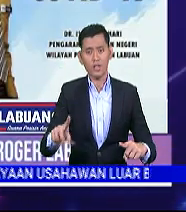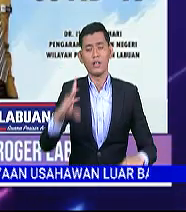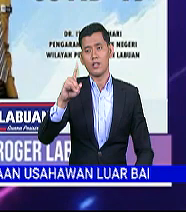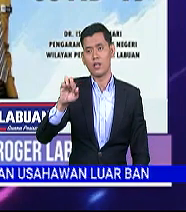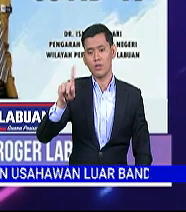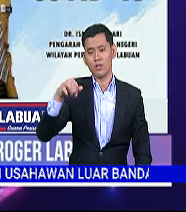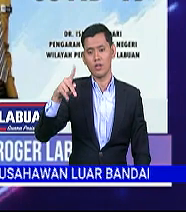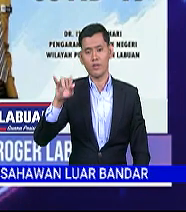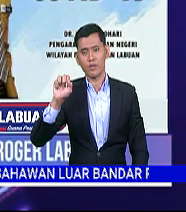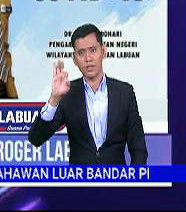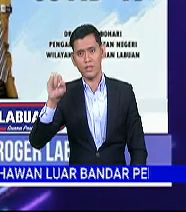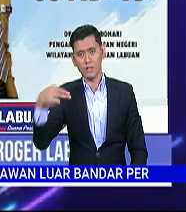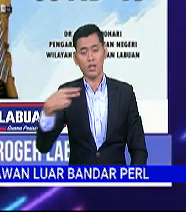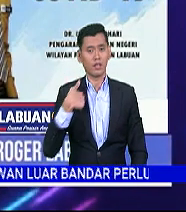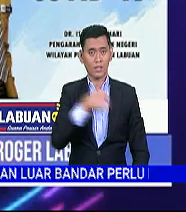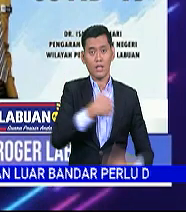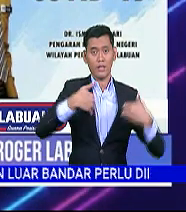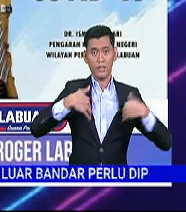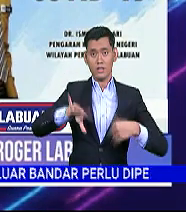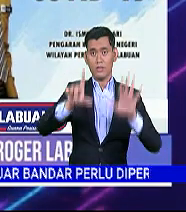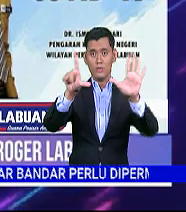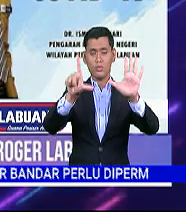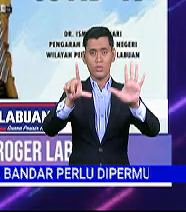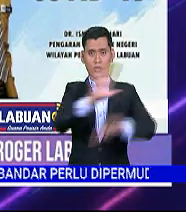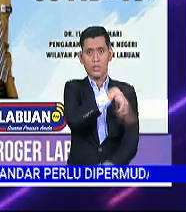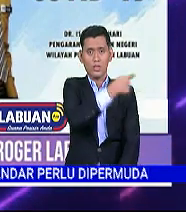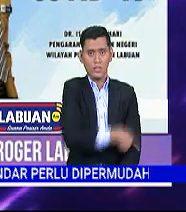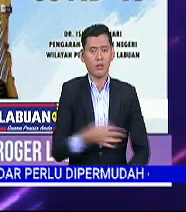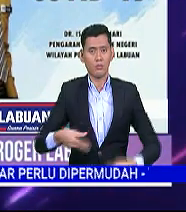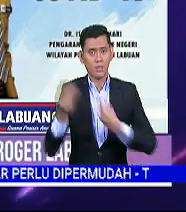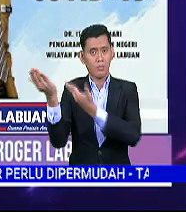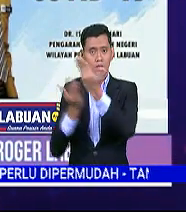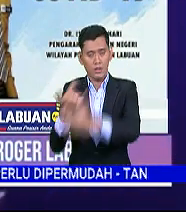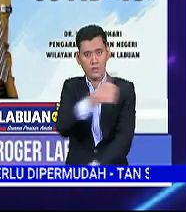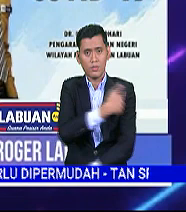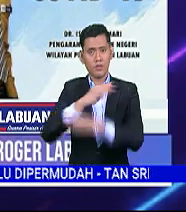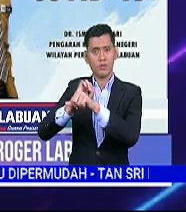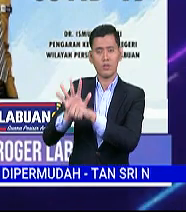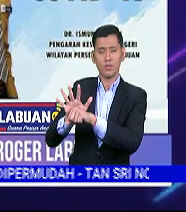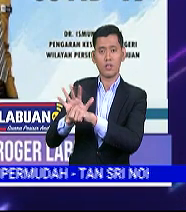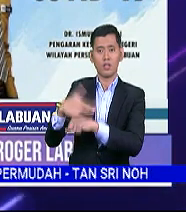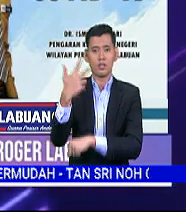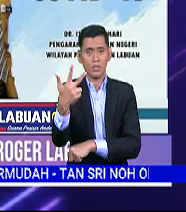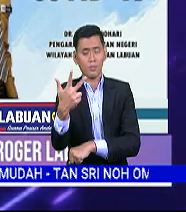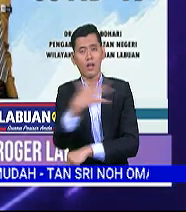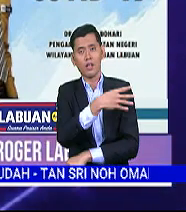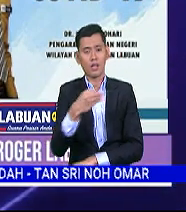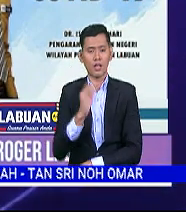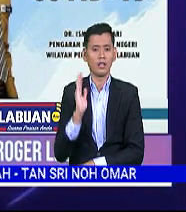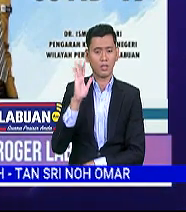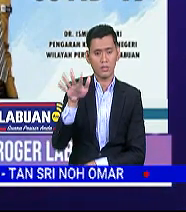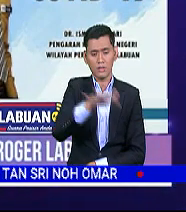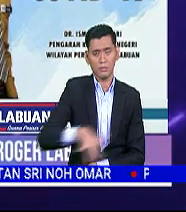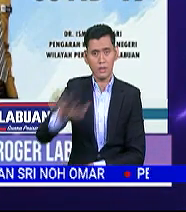Kita ada 7 buah klinik yang memberi perkhidmatan untuk pemvaksinan tersebut. Sekitar bandar yang akan